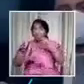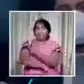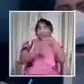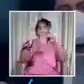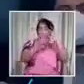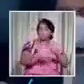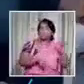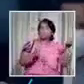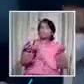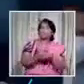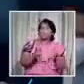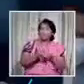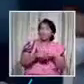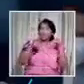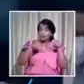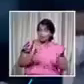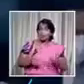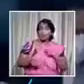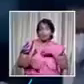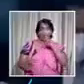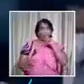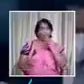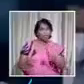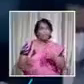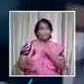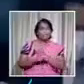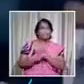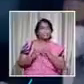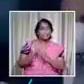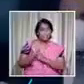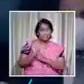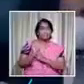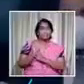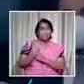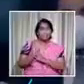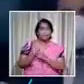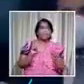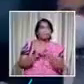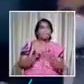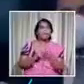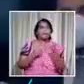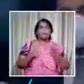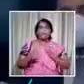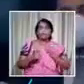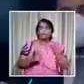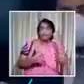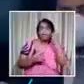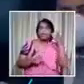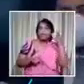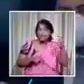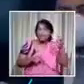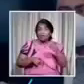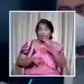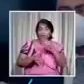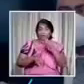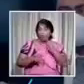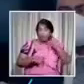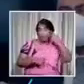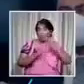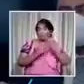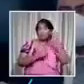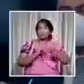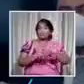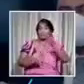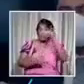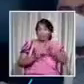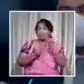ඒ වගේම තමයි දැන් අපි රහන්න වෙනවා GMF එක සභාපති පාදනීය කෝ කියලා එයා තමයි මේ ගුණ්ඩුව දුන්නේ